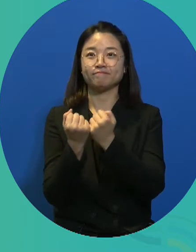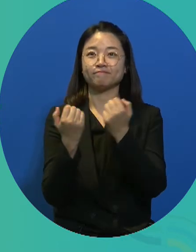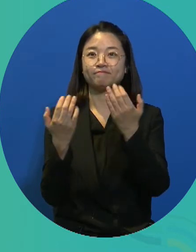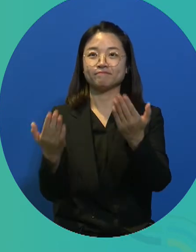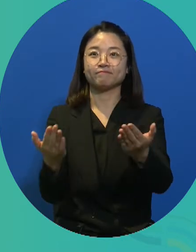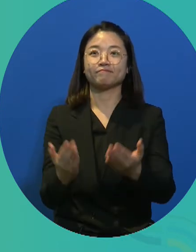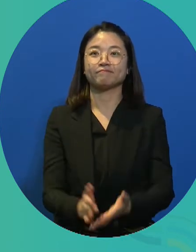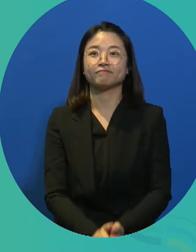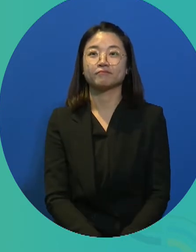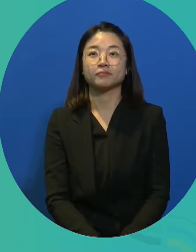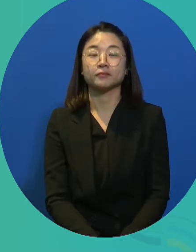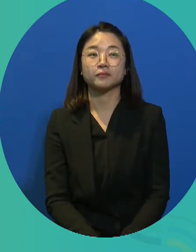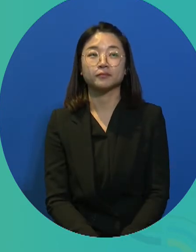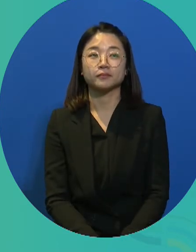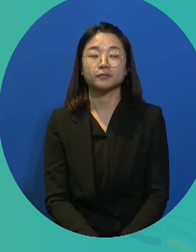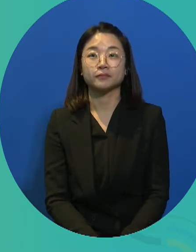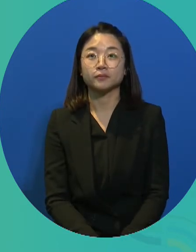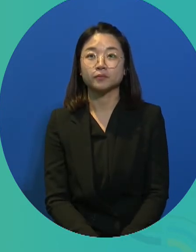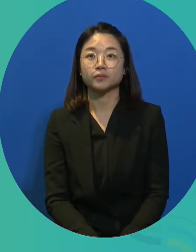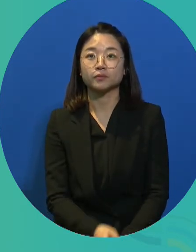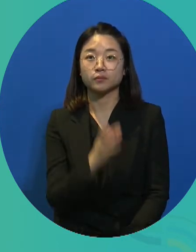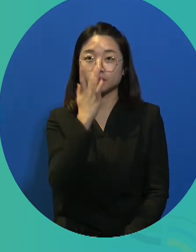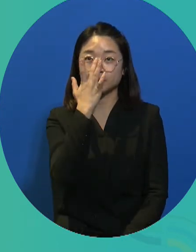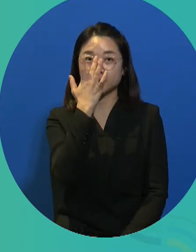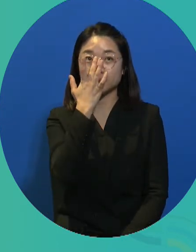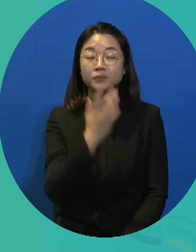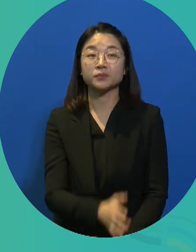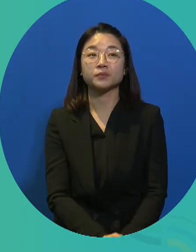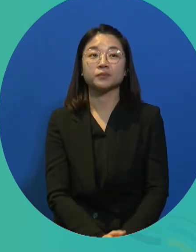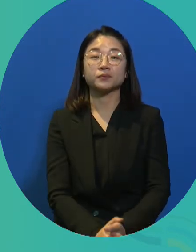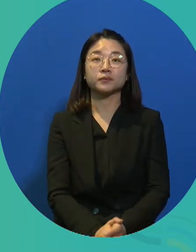살펴보고 발제를 마치도록 하겠습니다.